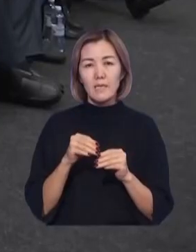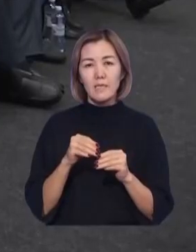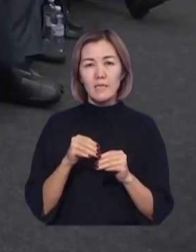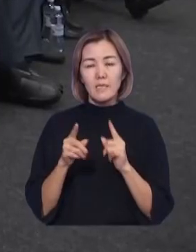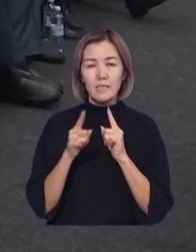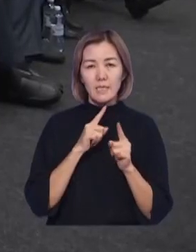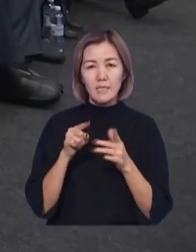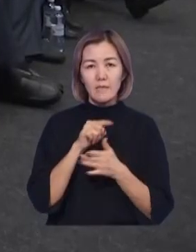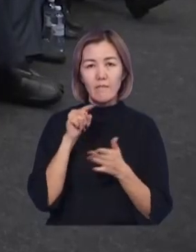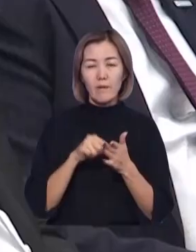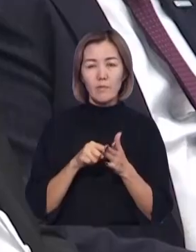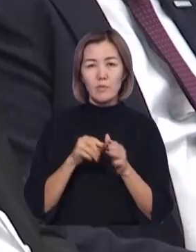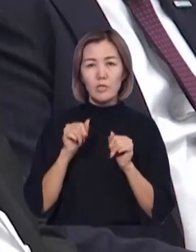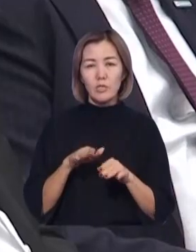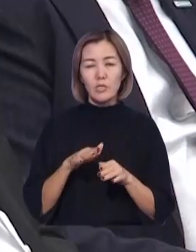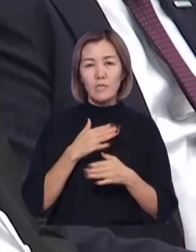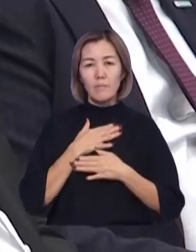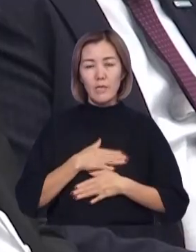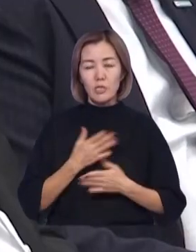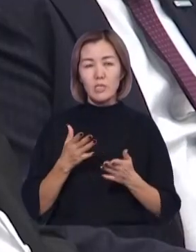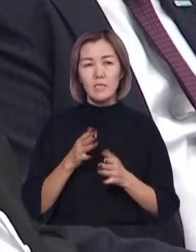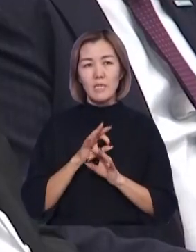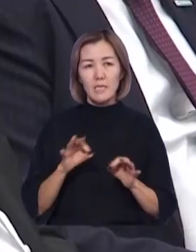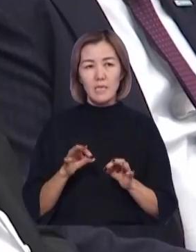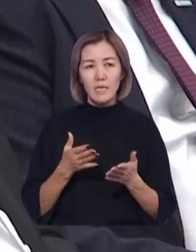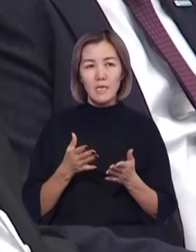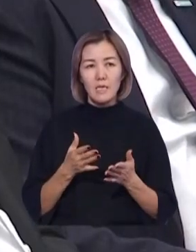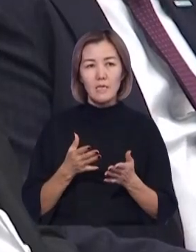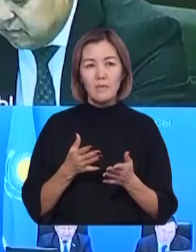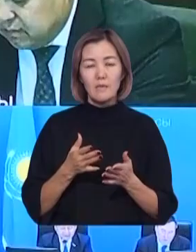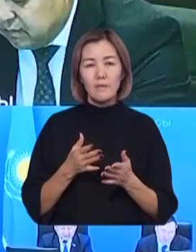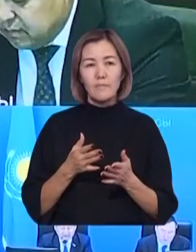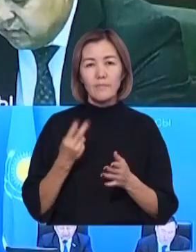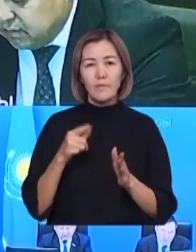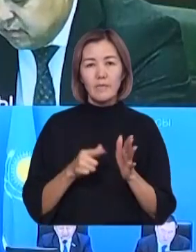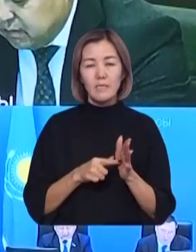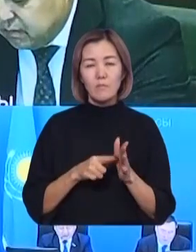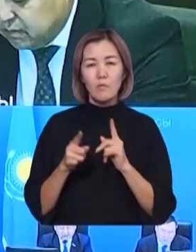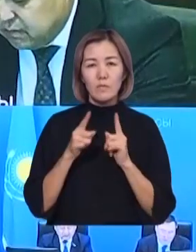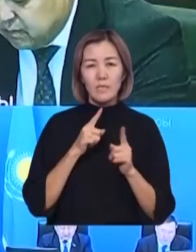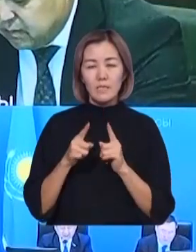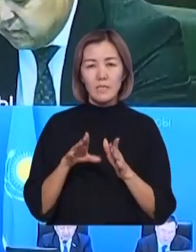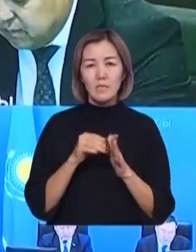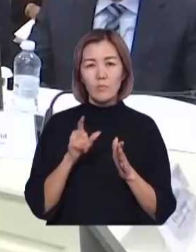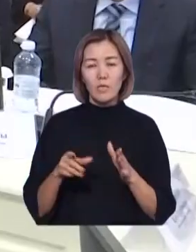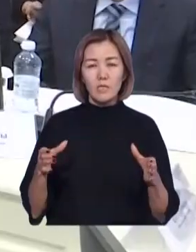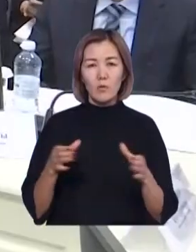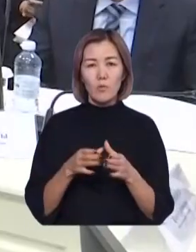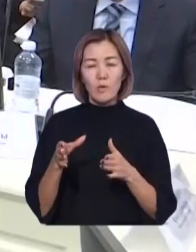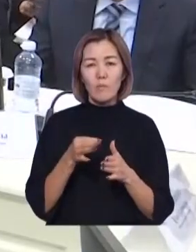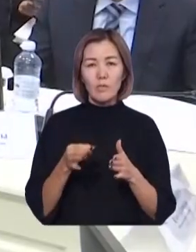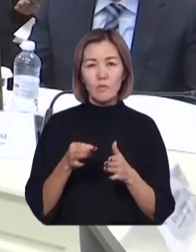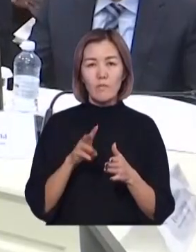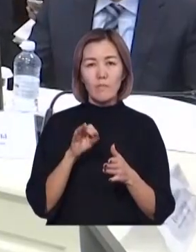заседании вопросы бы решены положительно стоит также отметить что в рамках 2 се сессии депутатский корпус областного